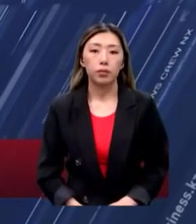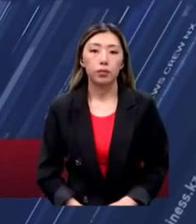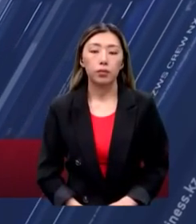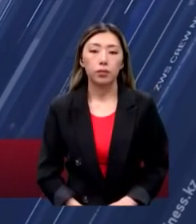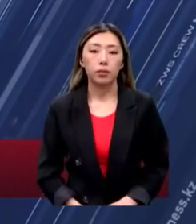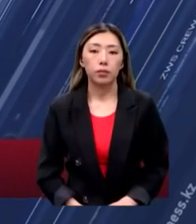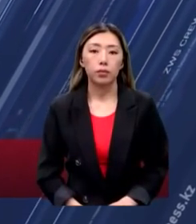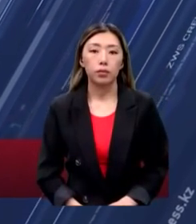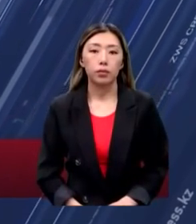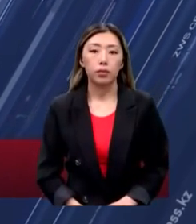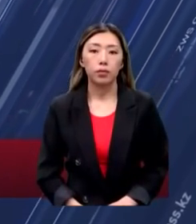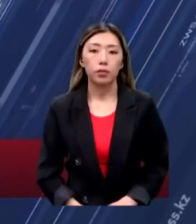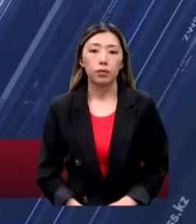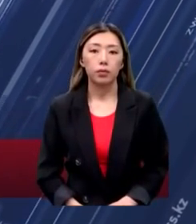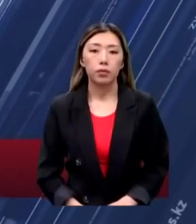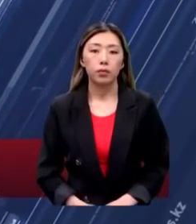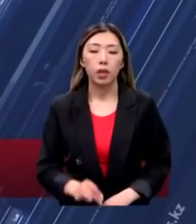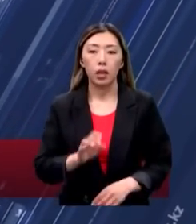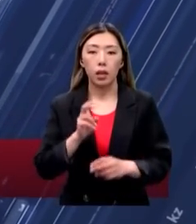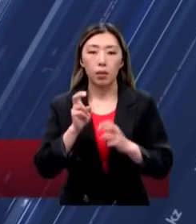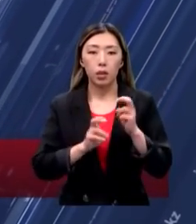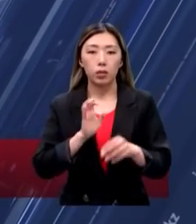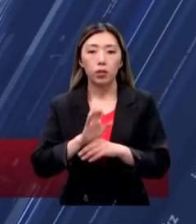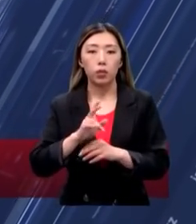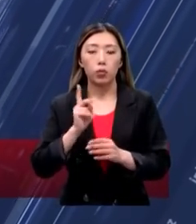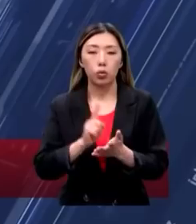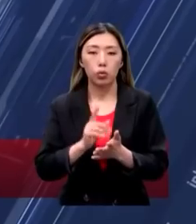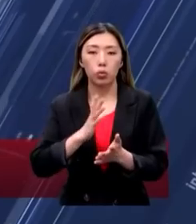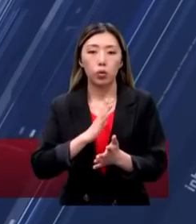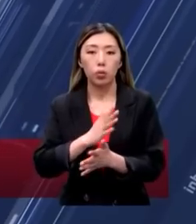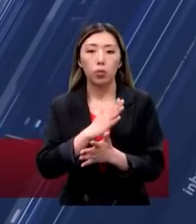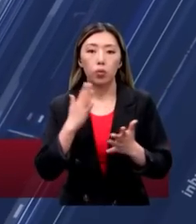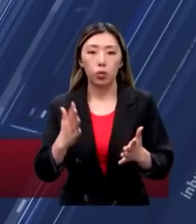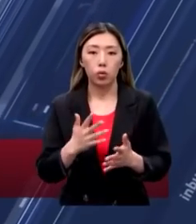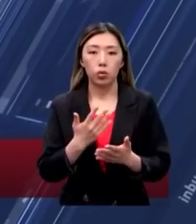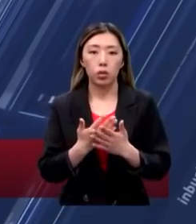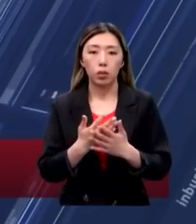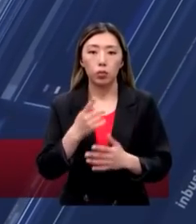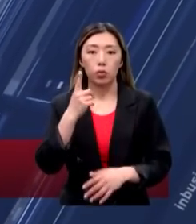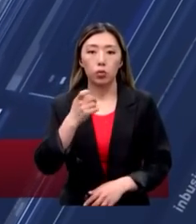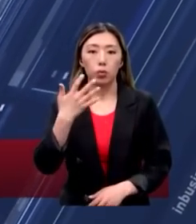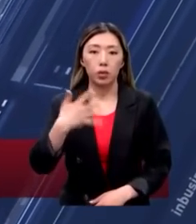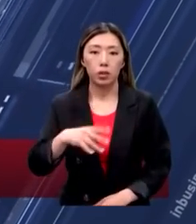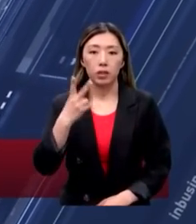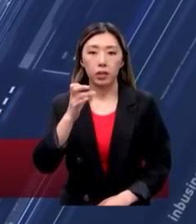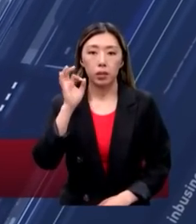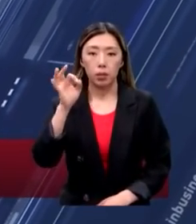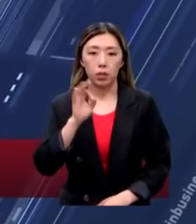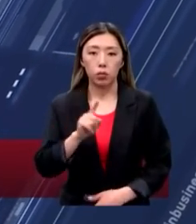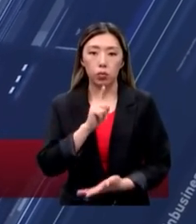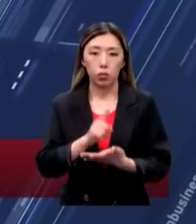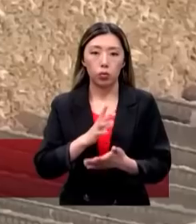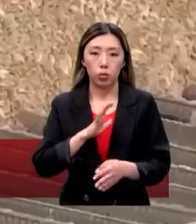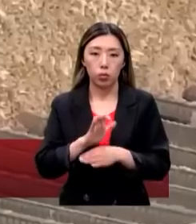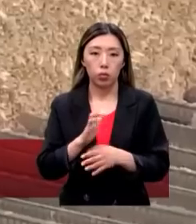есть не покрывать 70-80% спроса, а чтобы у нас в стране производилось 150-200% по отношению к